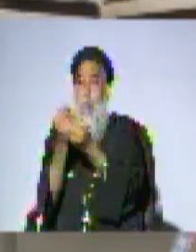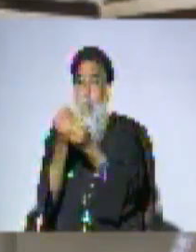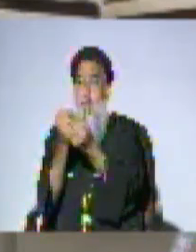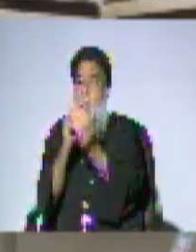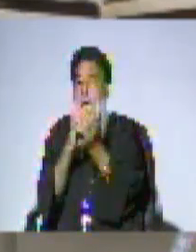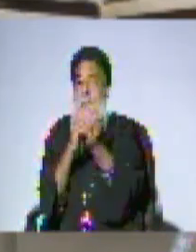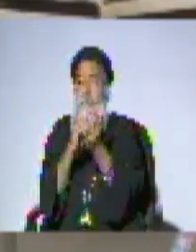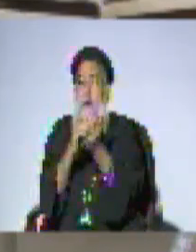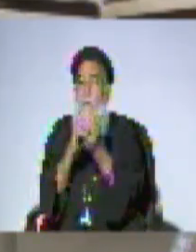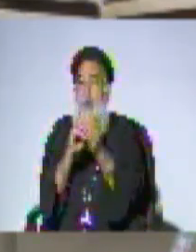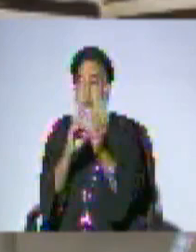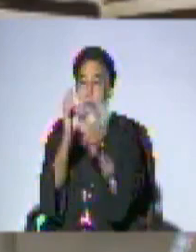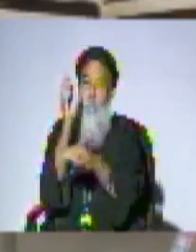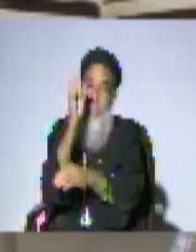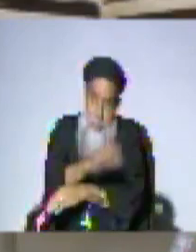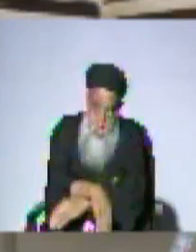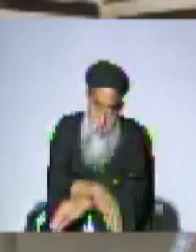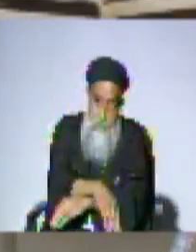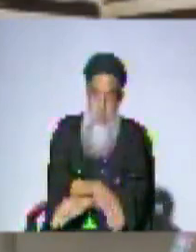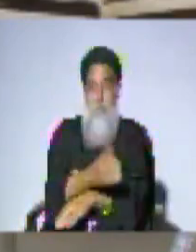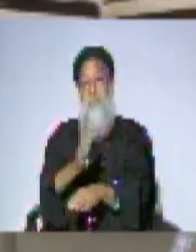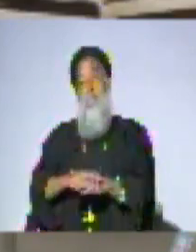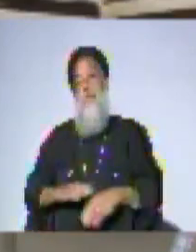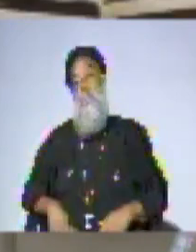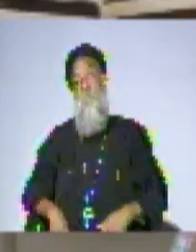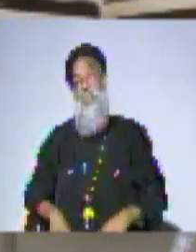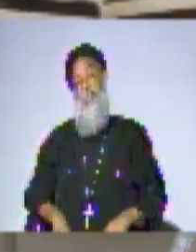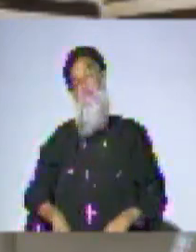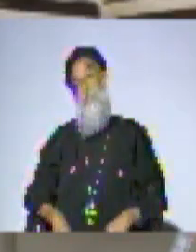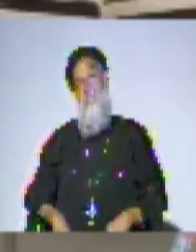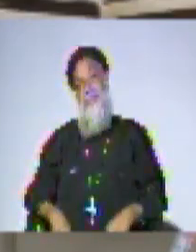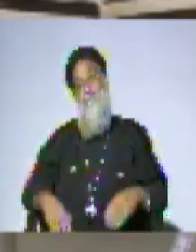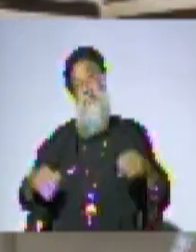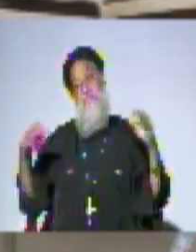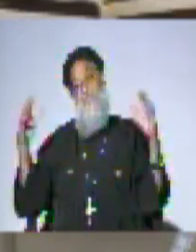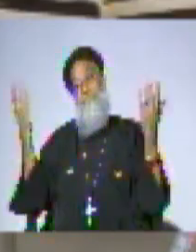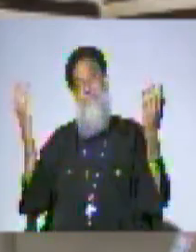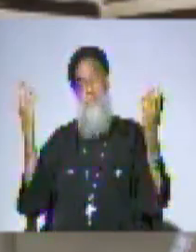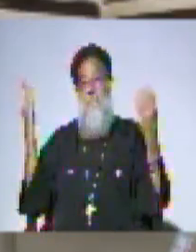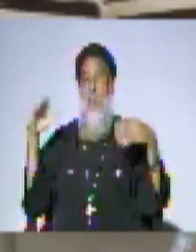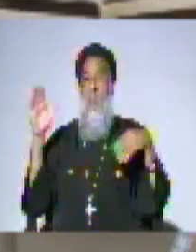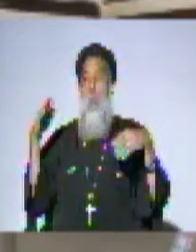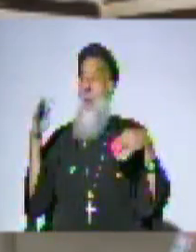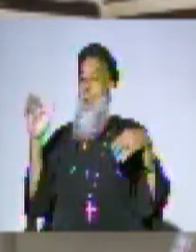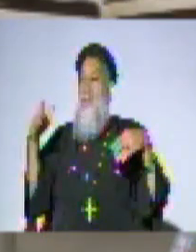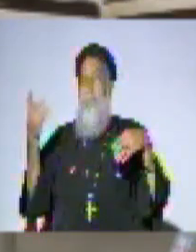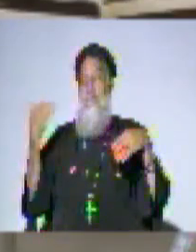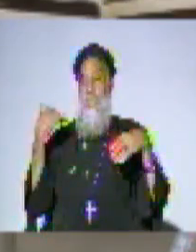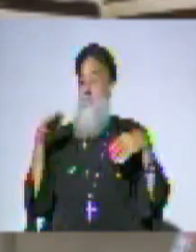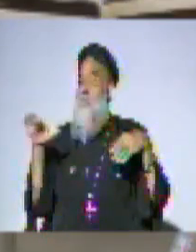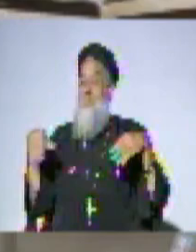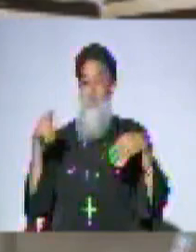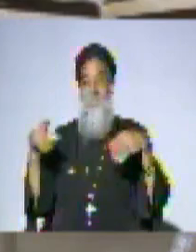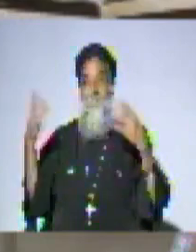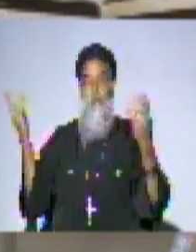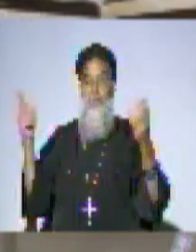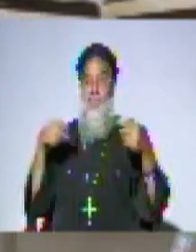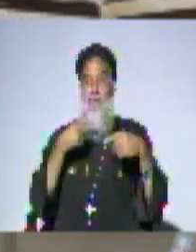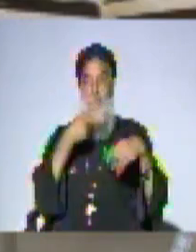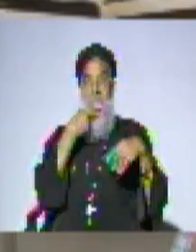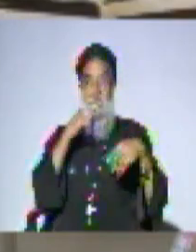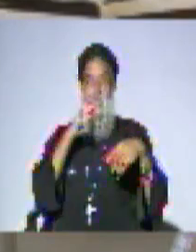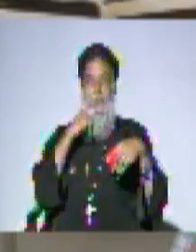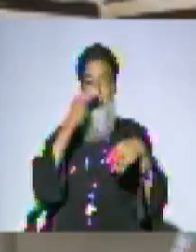من جدرها لأن في ورق يعلن عن الثمار غير الموجودة. فرياء كذا. وده